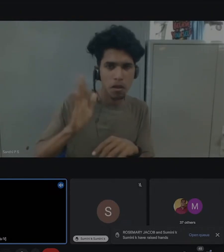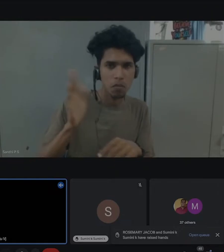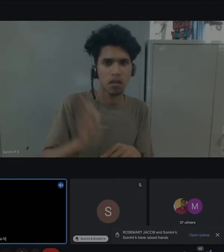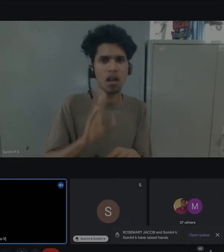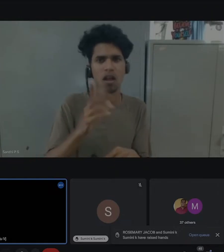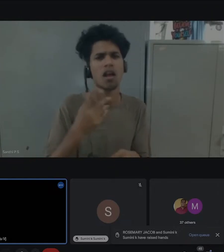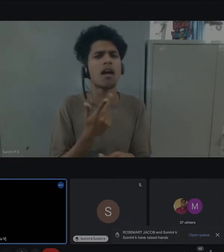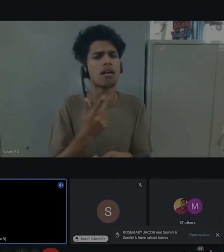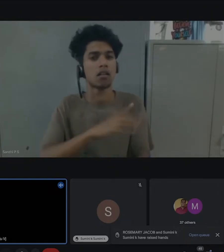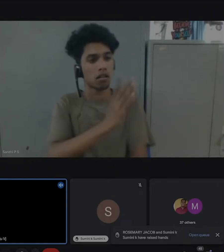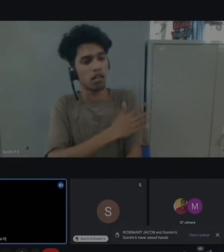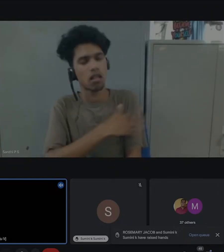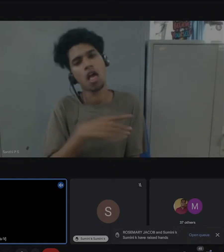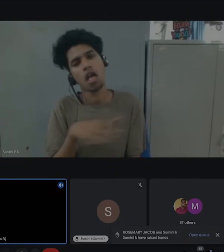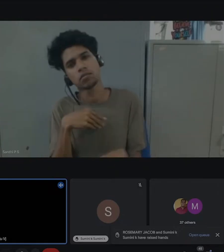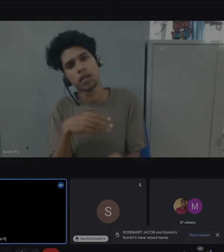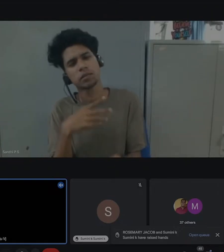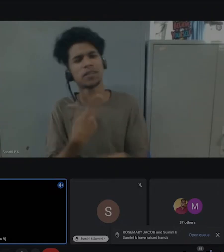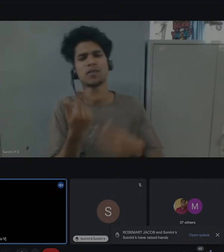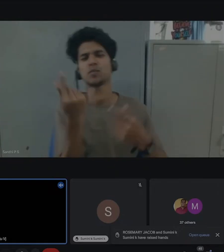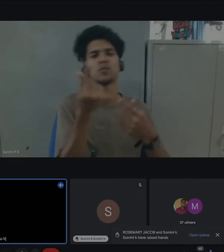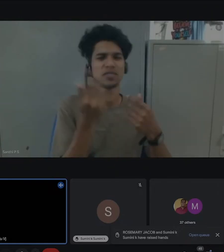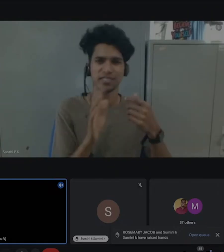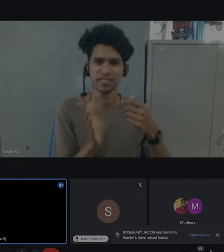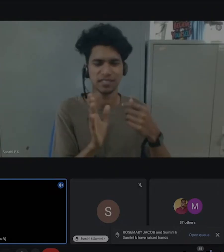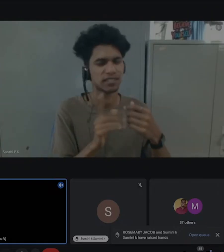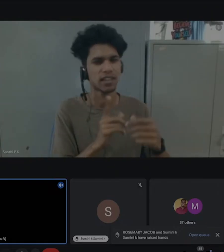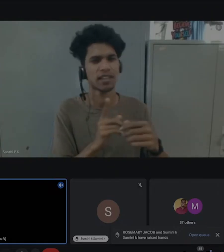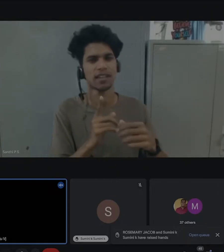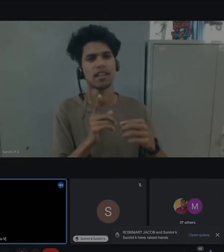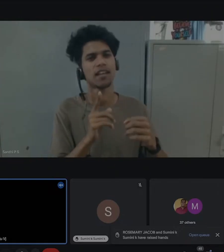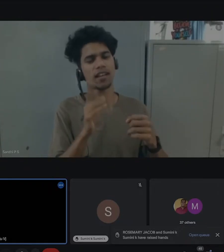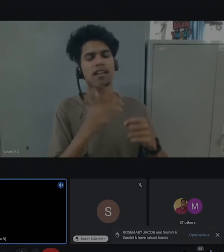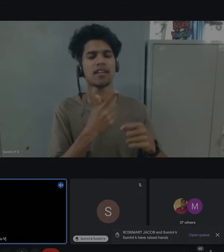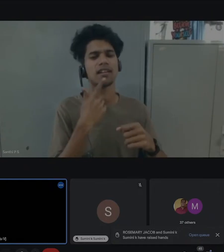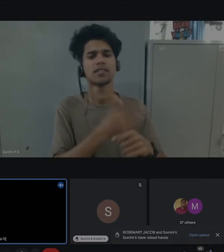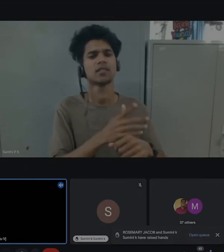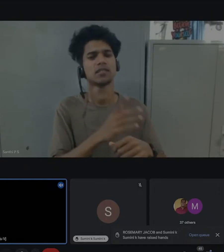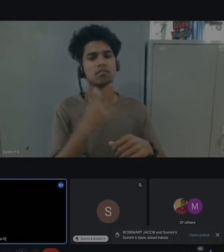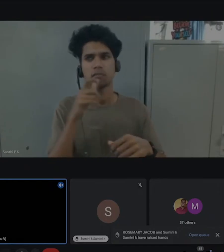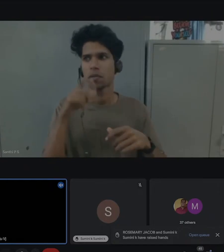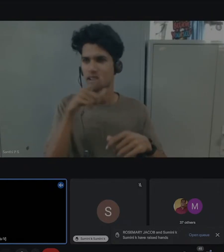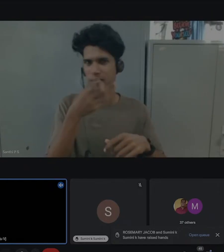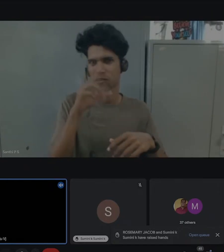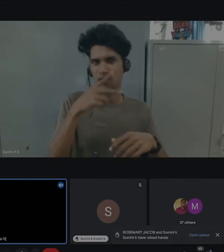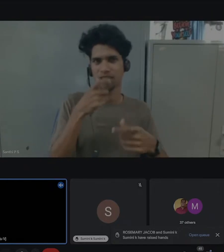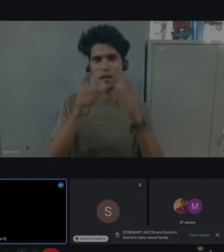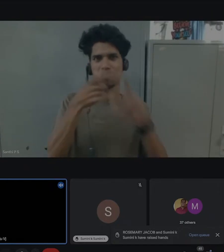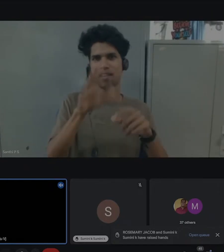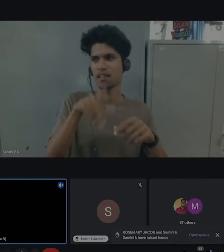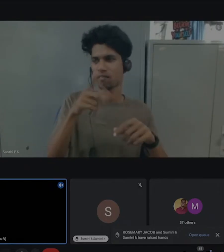നിൽക്കേണ്ട ആവശ്യമില്ല. അമ്മ പറഞ്ഞു ആൾക്കാരെ കാണുമ്പോൾ അത് ബുദ്ധിമുട്ടായിട്ട് തോന്നുന്നു എന്ന് പറഞ്ഞു അല്ലേ? അമ്മ